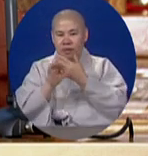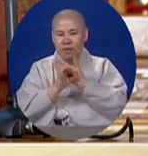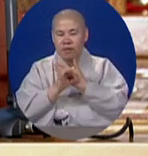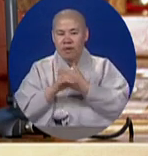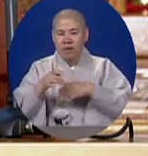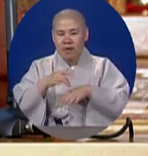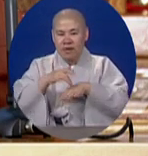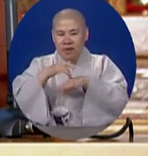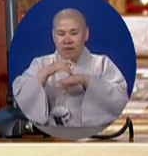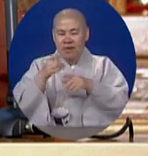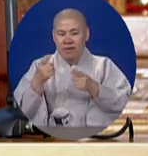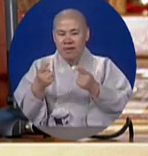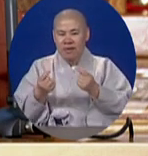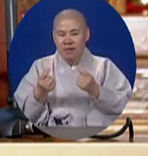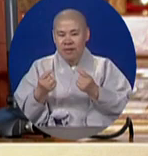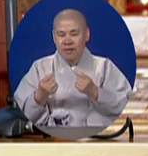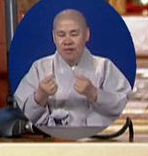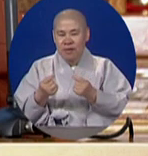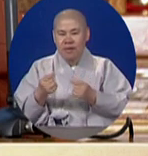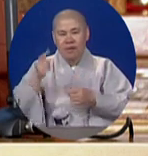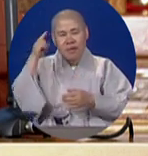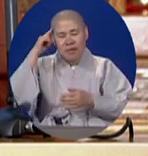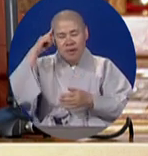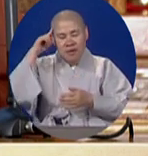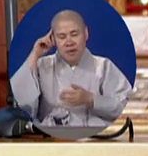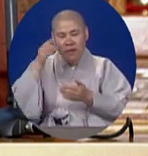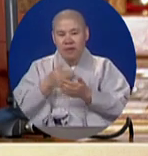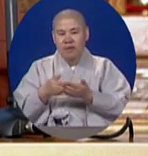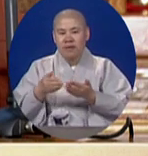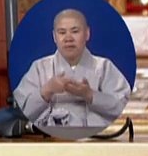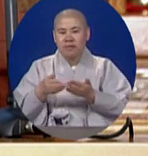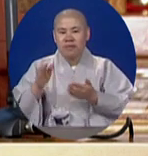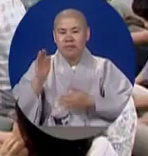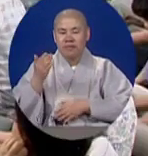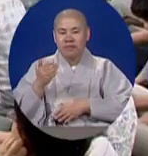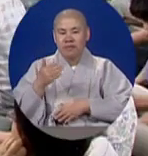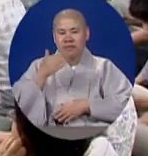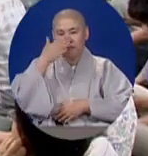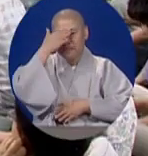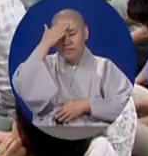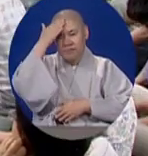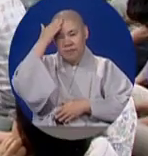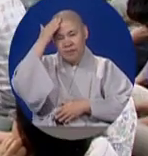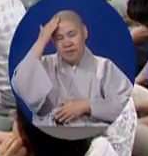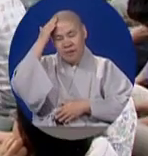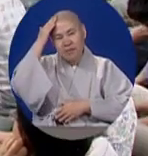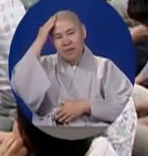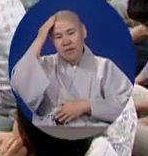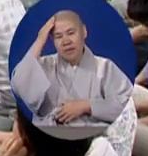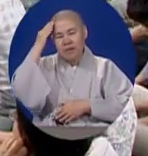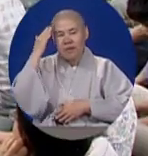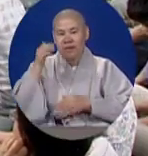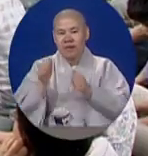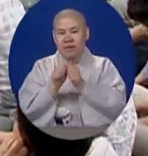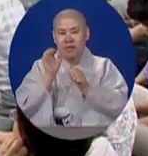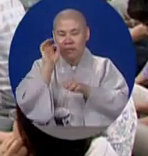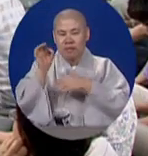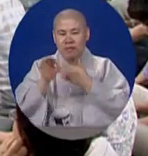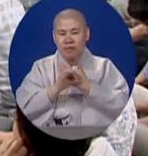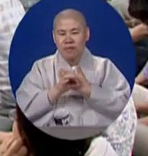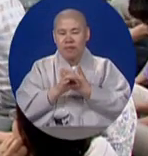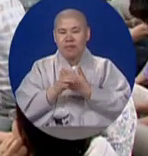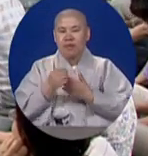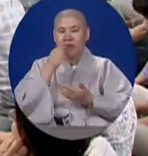귀신 같다. 이렇게 그려낸다든지 대머리가 심하게 난 분을 보면